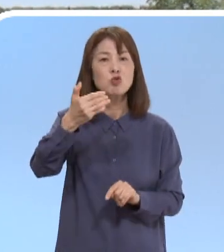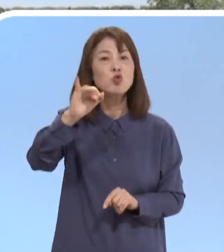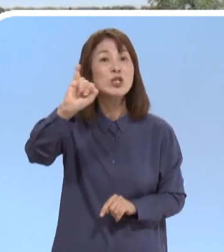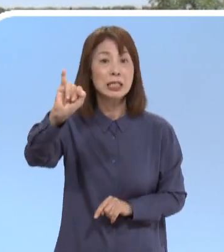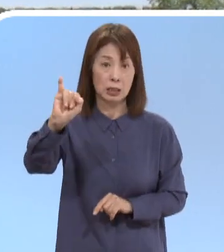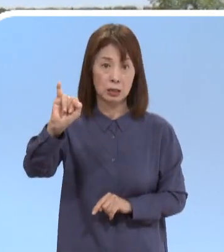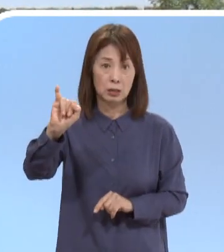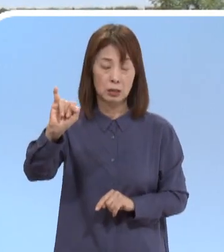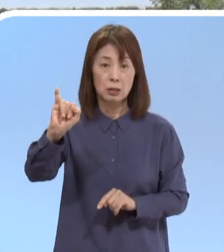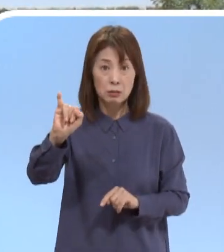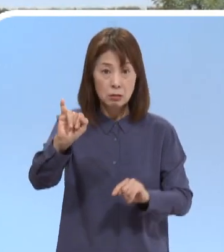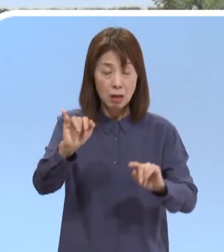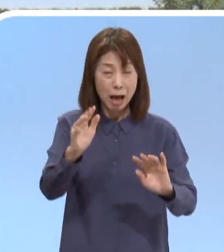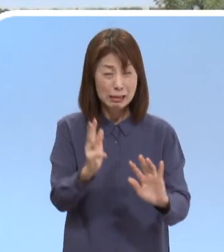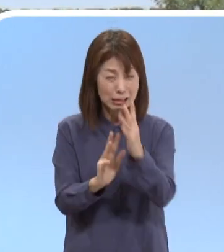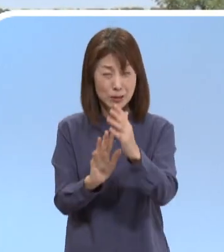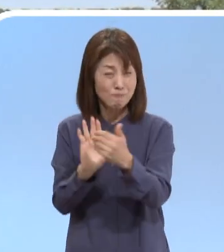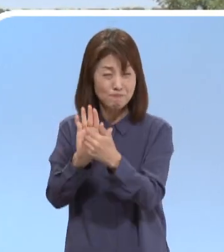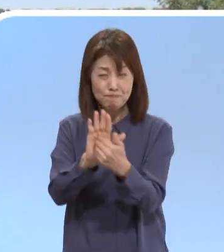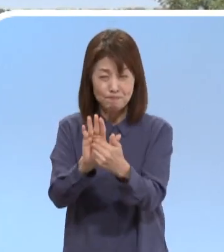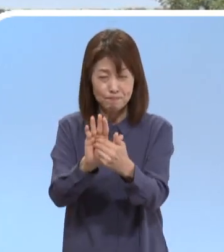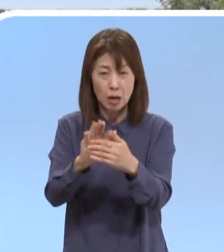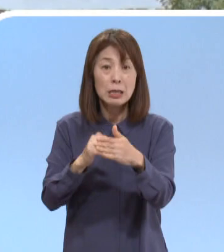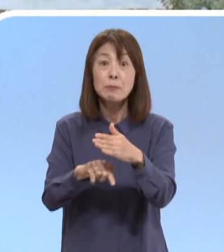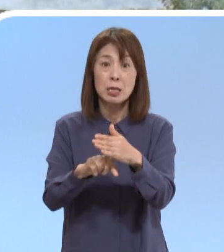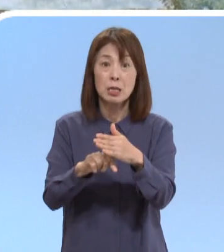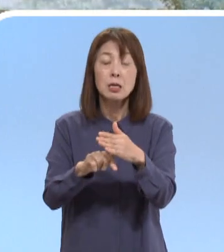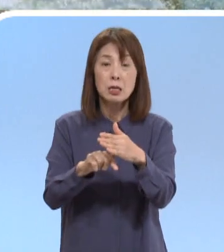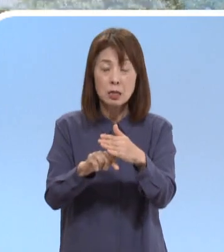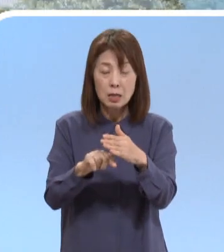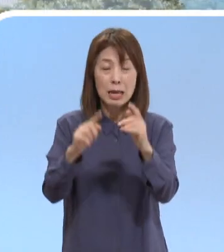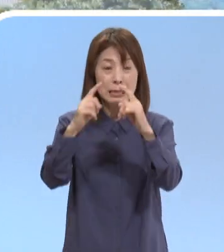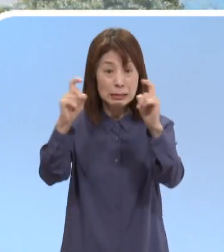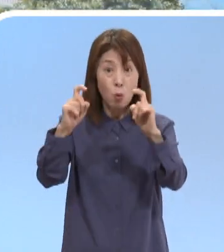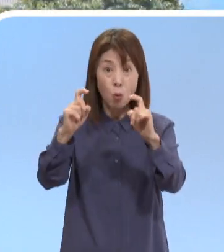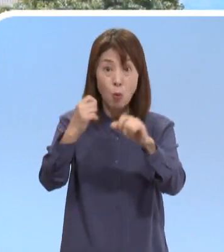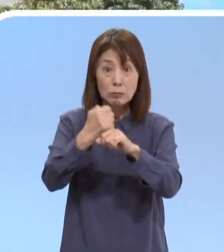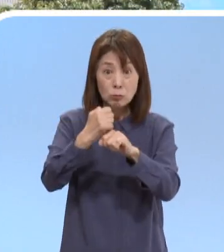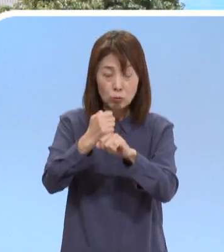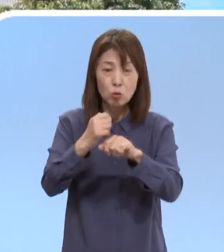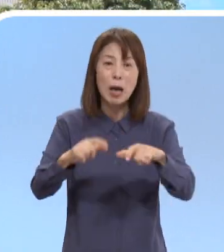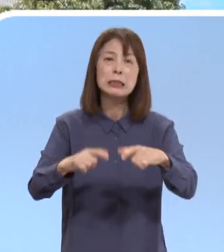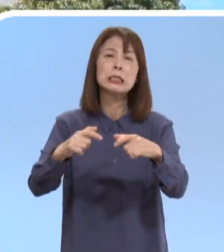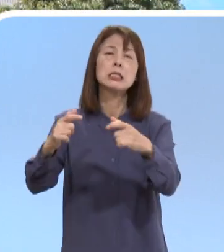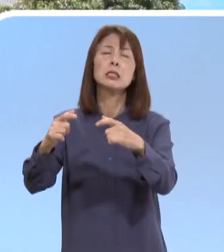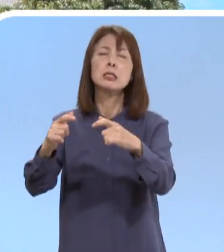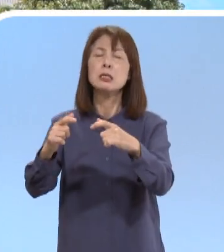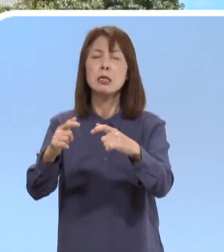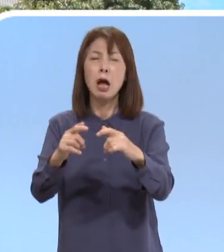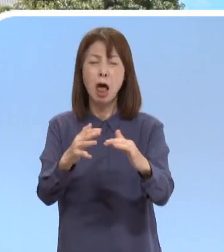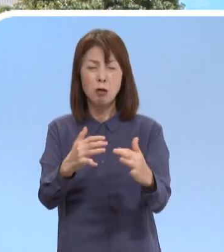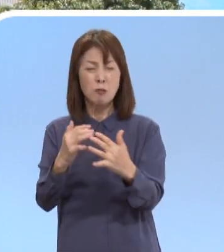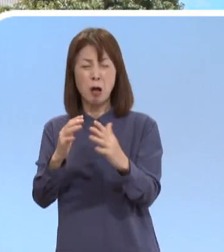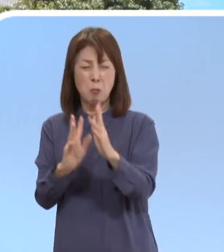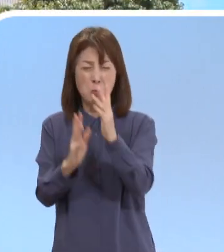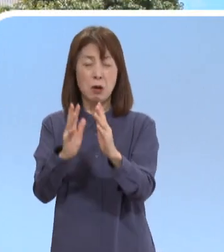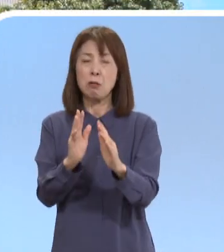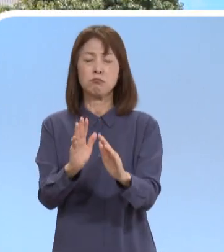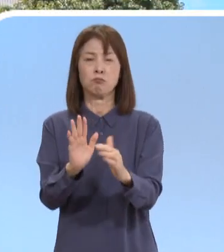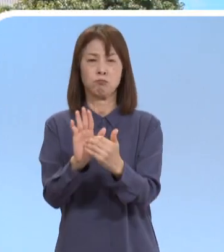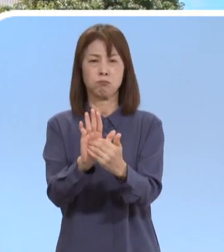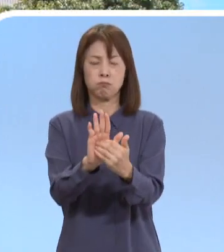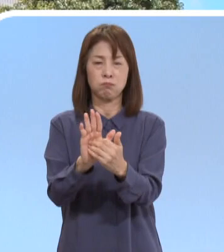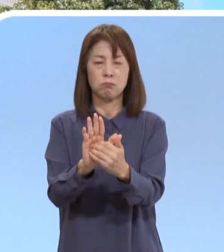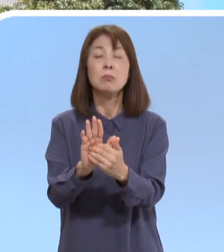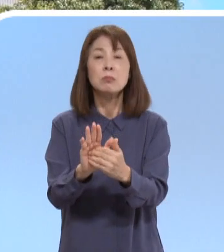です。燃えにくい 、はいはい、 木造ですんで、はい、火が一番怖い、 はい、 それと白く美